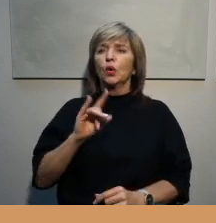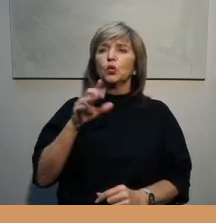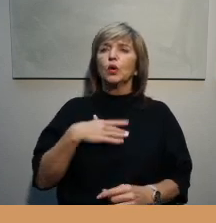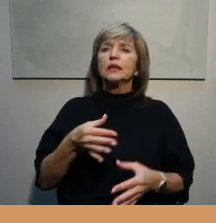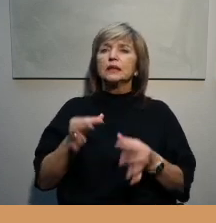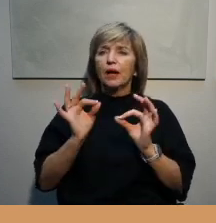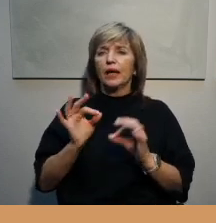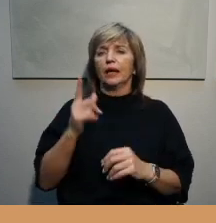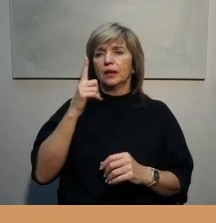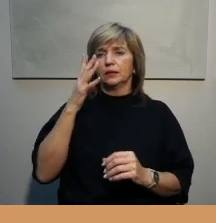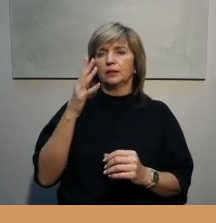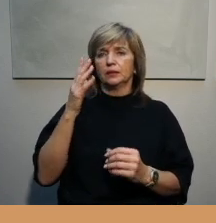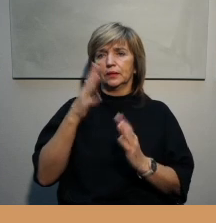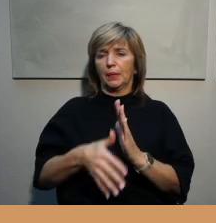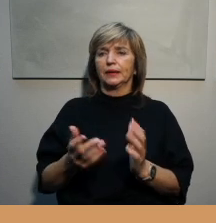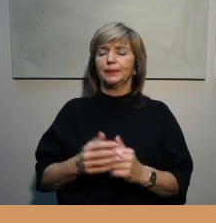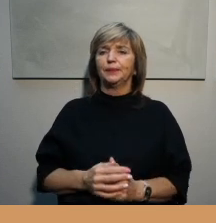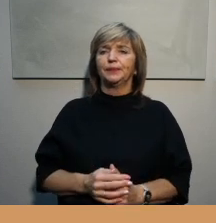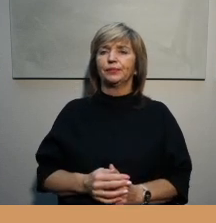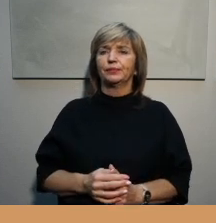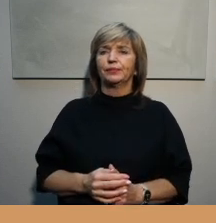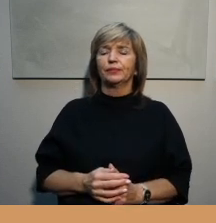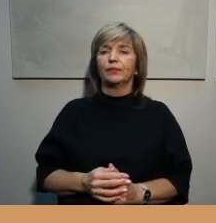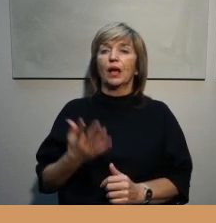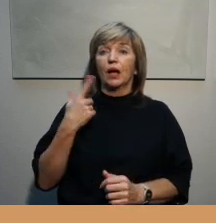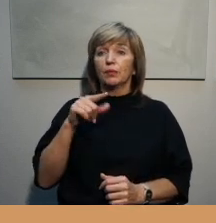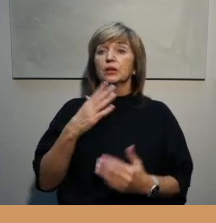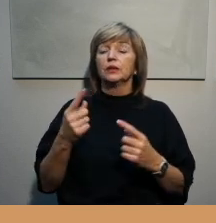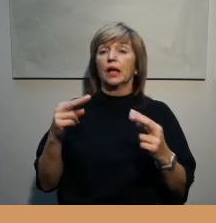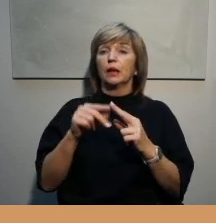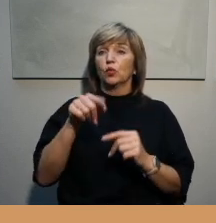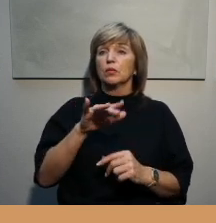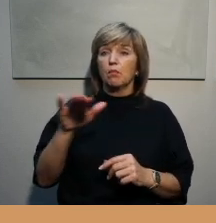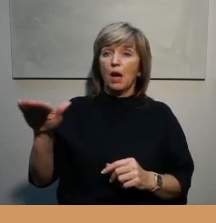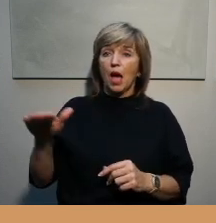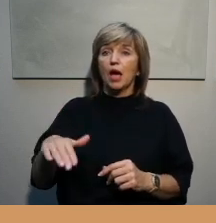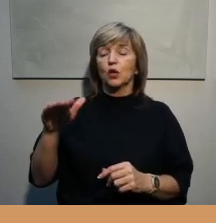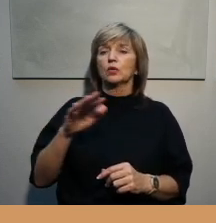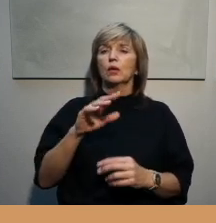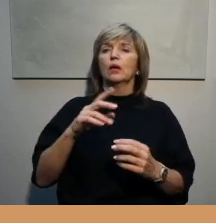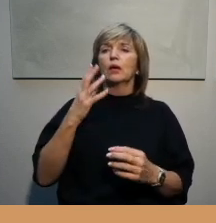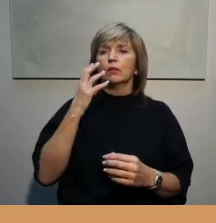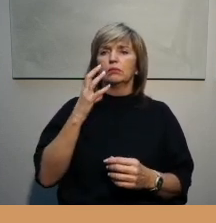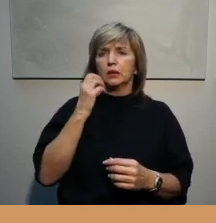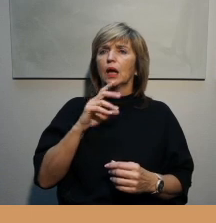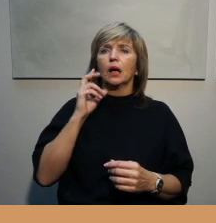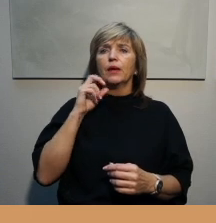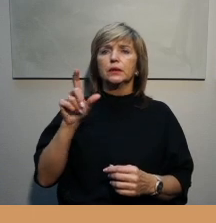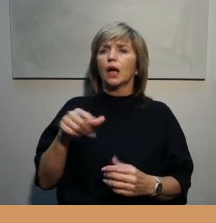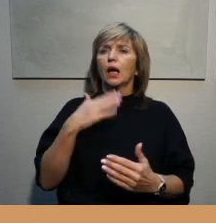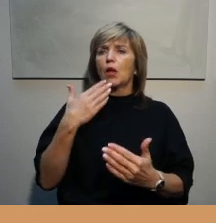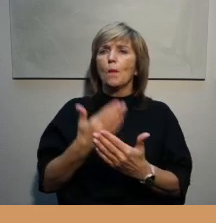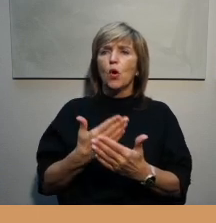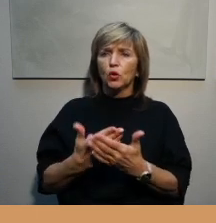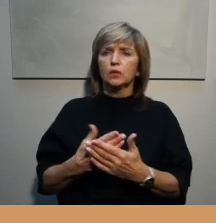ir svarīgi saprast. Un tad, kad mēs satiekam tos bērnus, problēmas daudz, vecāki nemotivēti,